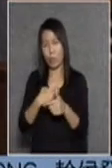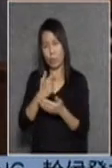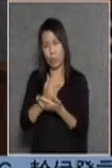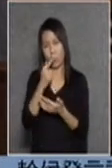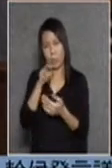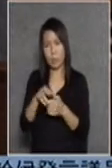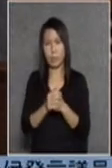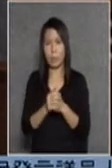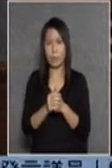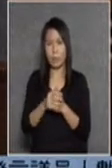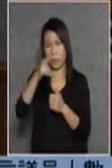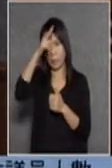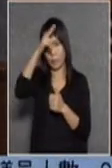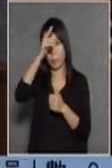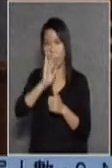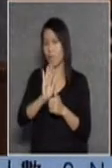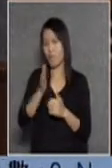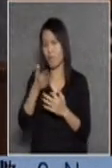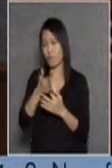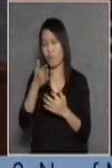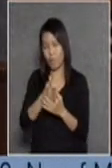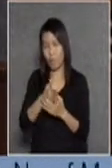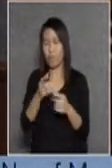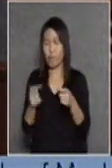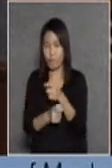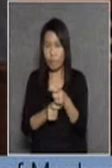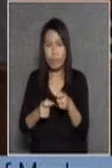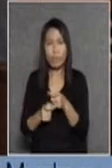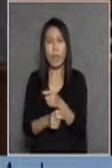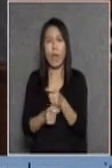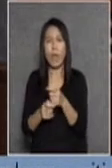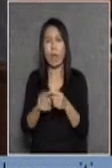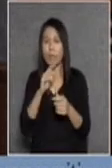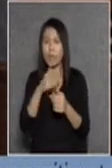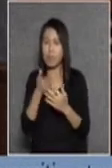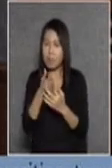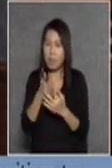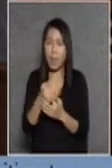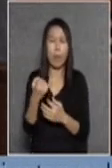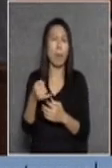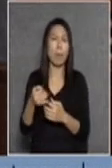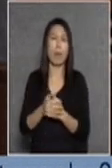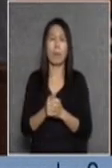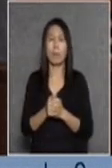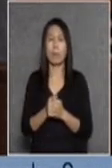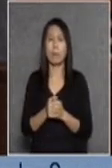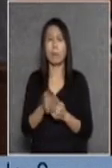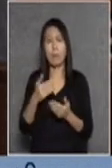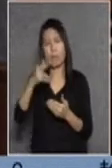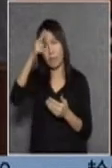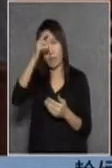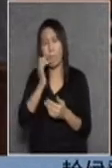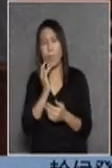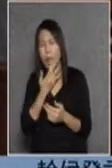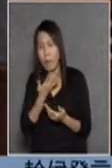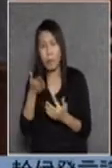話政府係唔應該干預市場，唔應該干預經濟。咁但係喺一個政府係冇辦法之